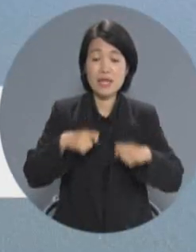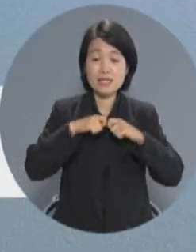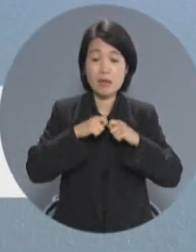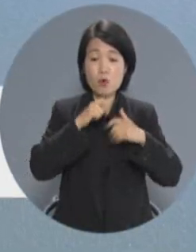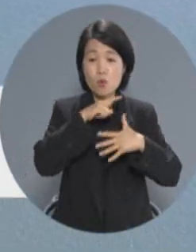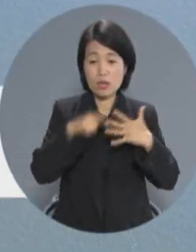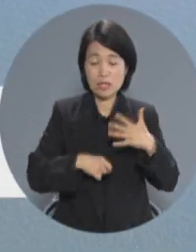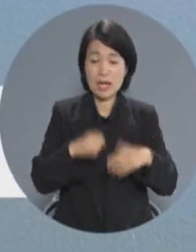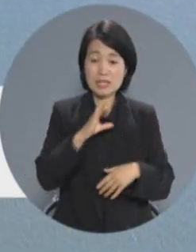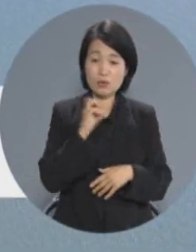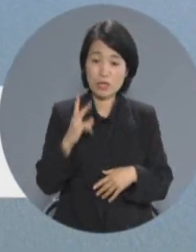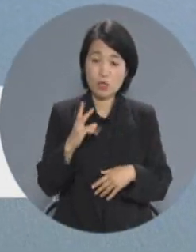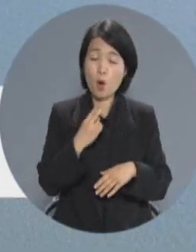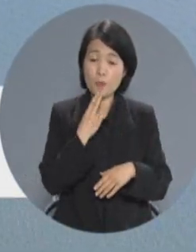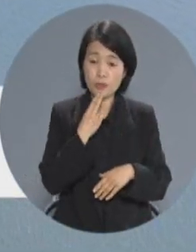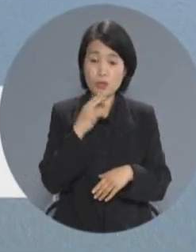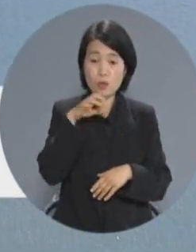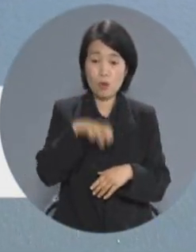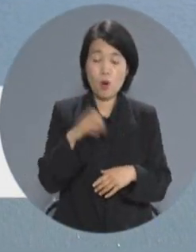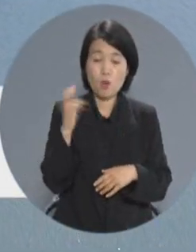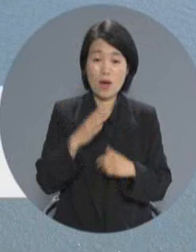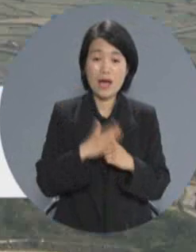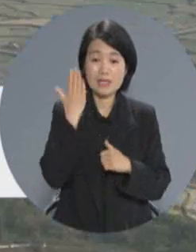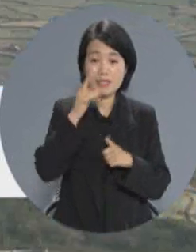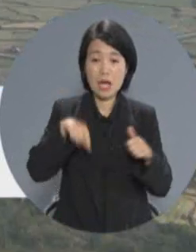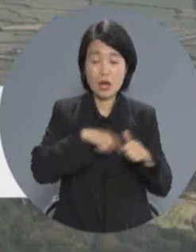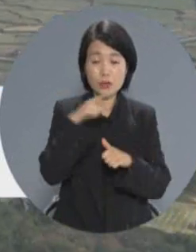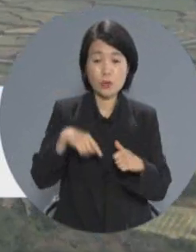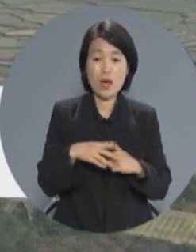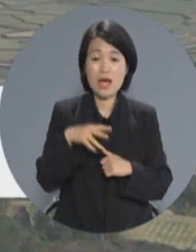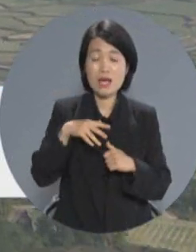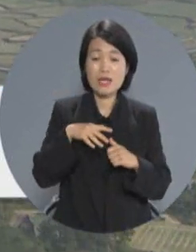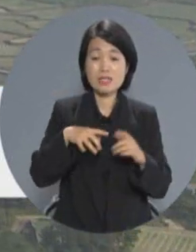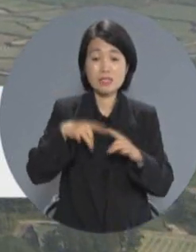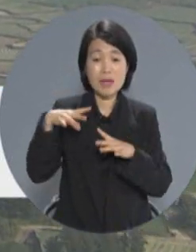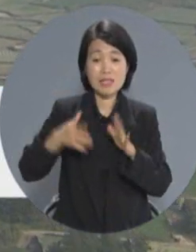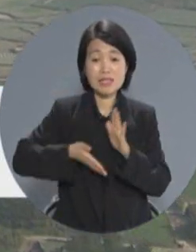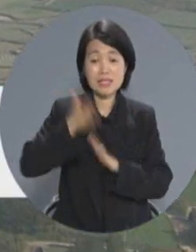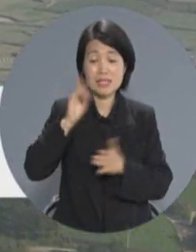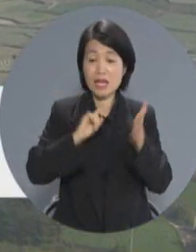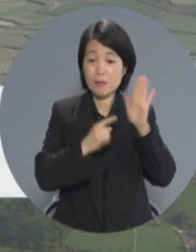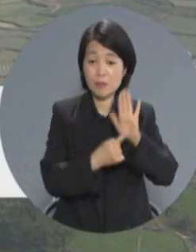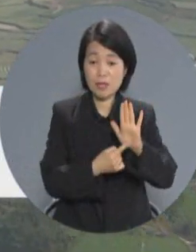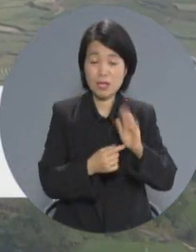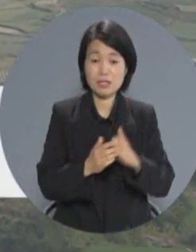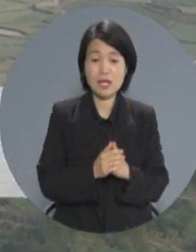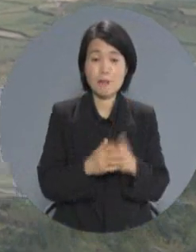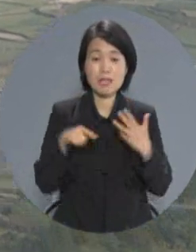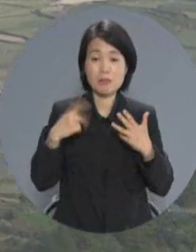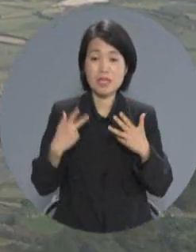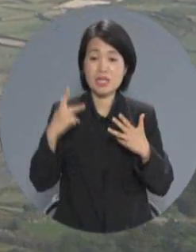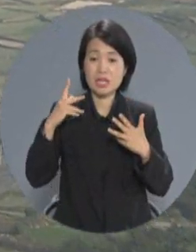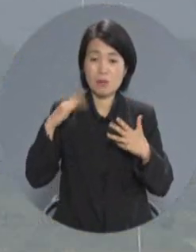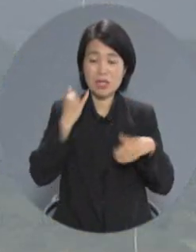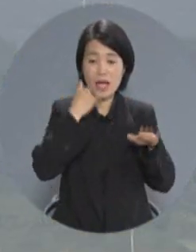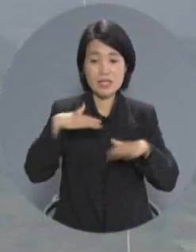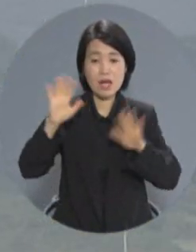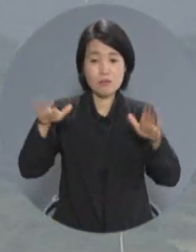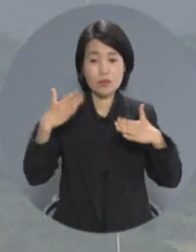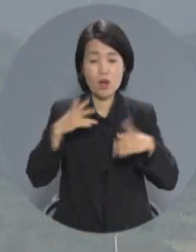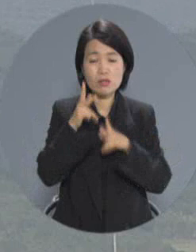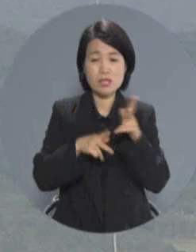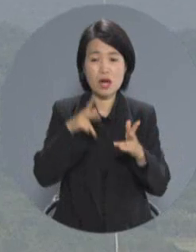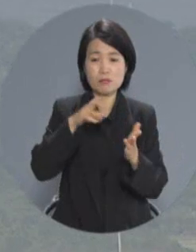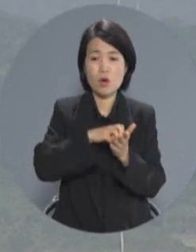과제로는 탄소중립 클러스터와 친환경 재생에너지 스마트시티가 발표된 가운데 8.2기가와트 해상풍력